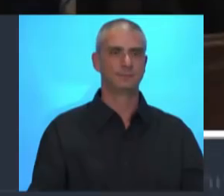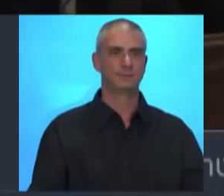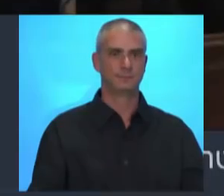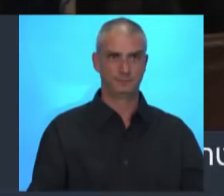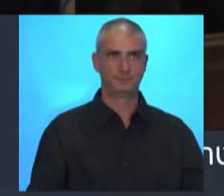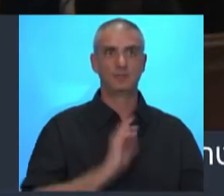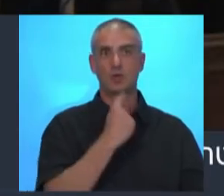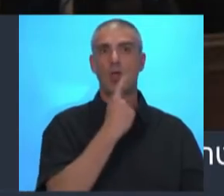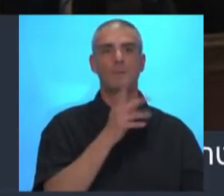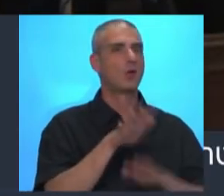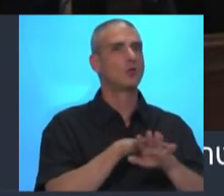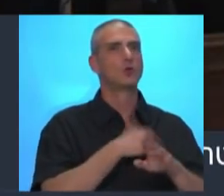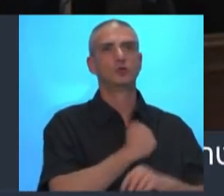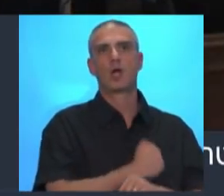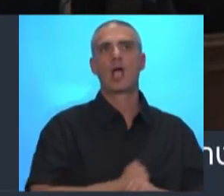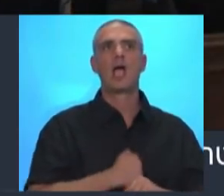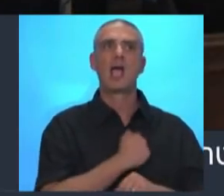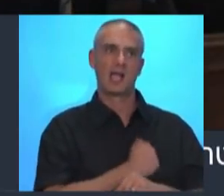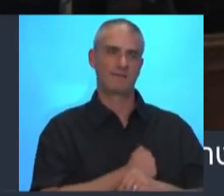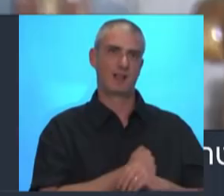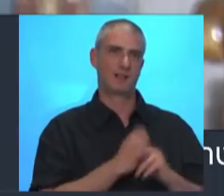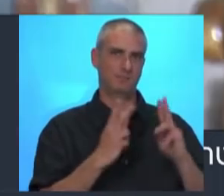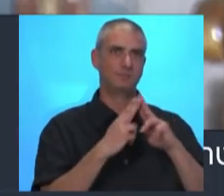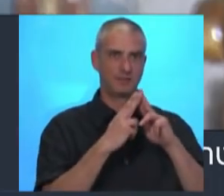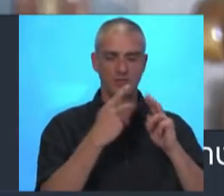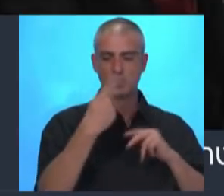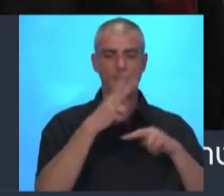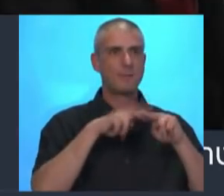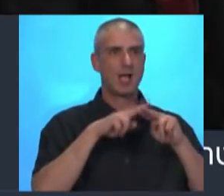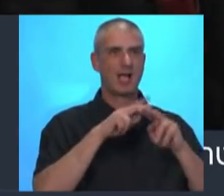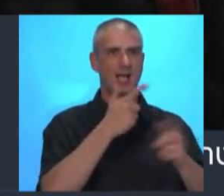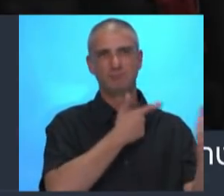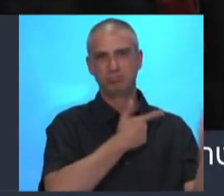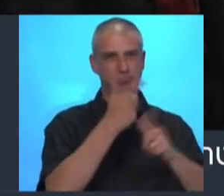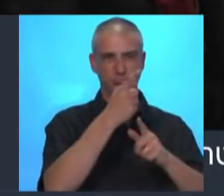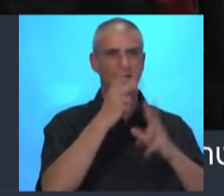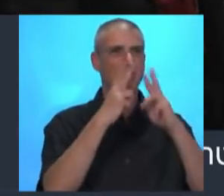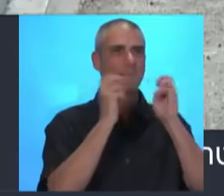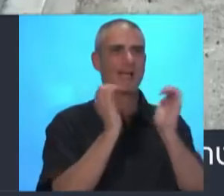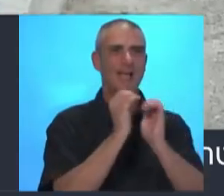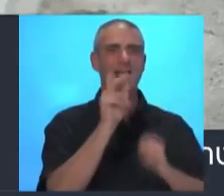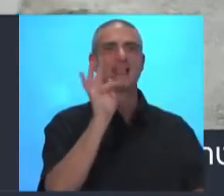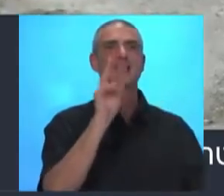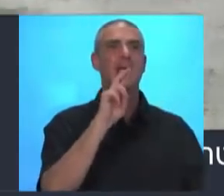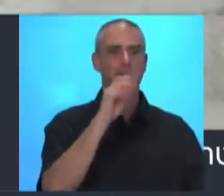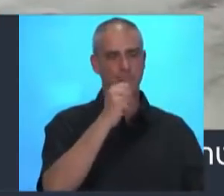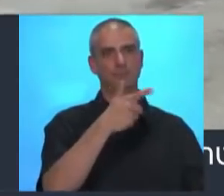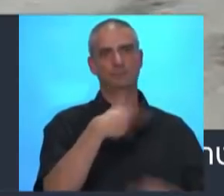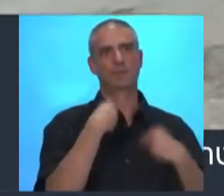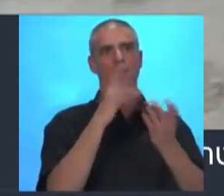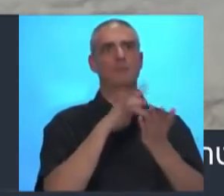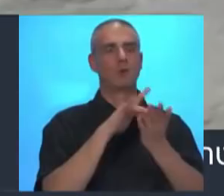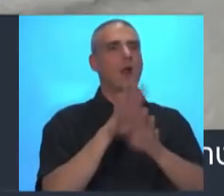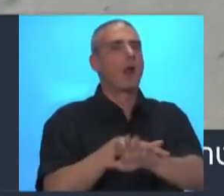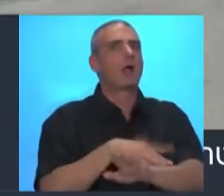אפשר לומר שתחושת האבל המתבקשת בצרפת יומיים לאחר פיגוע הטרור בעיירת טרב פינתה הפעם את מקומה